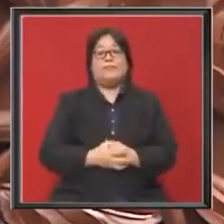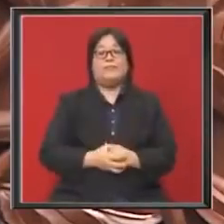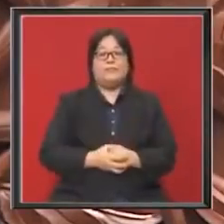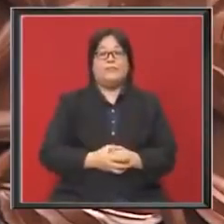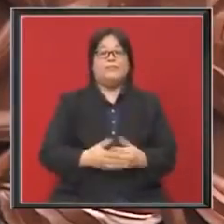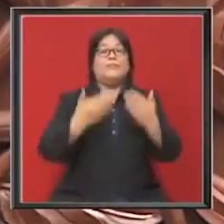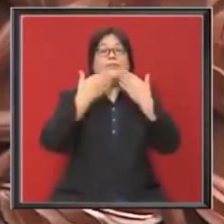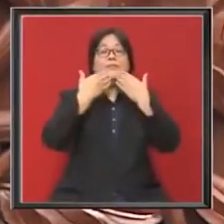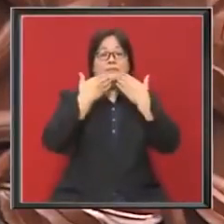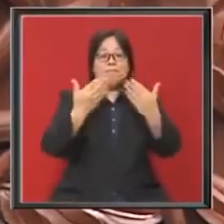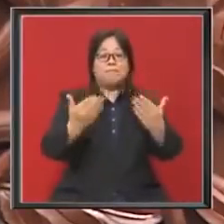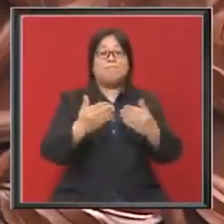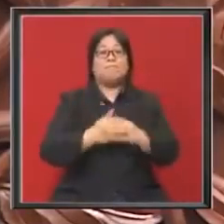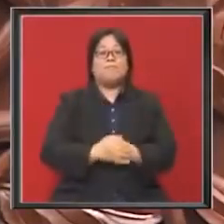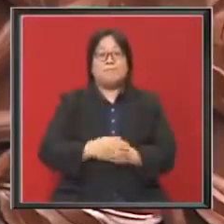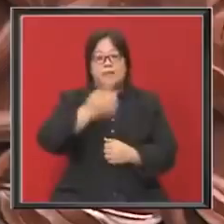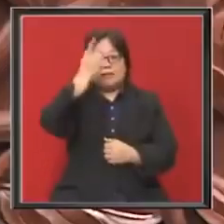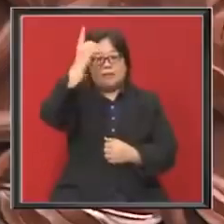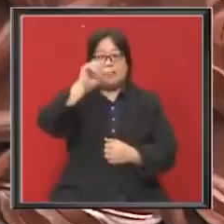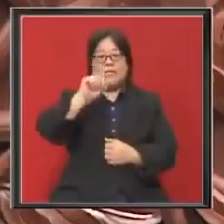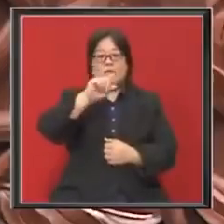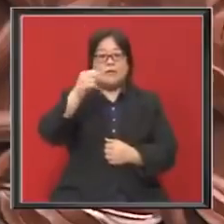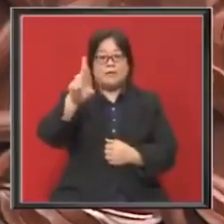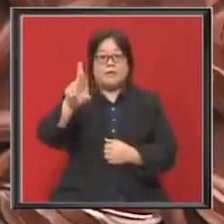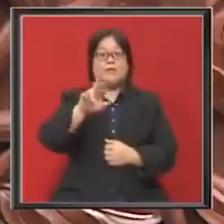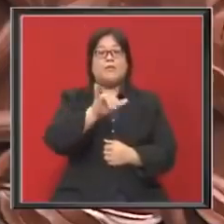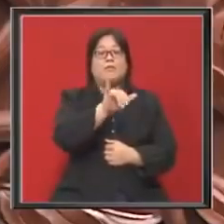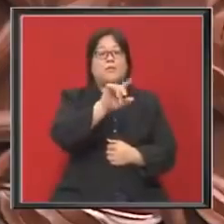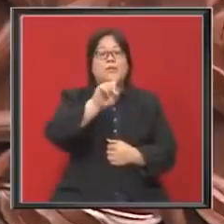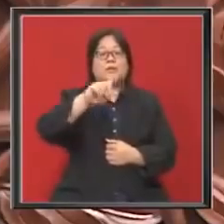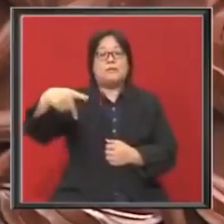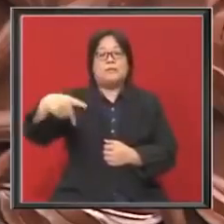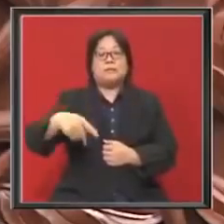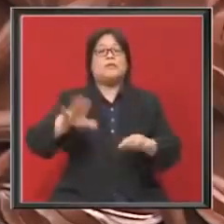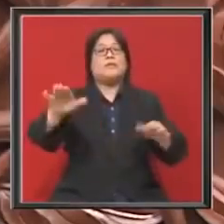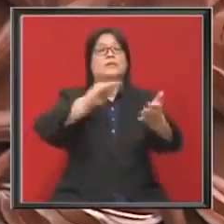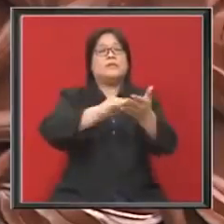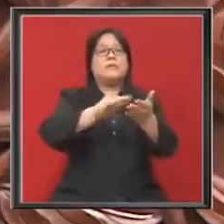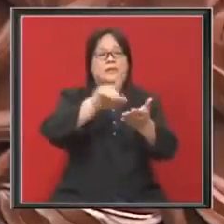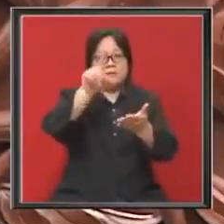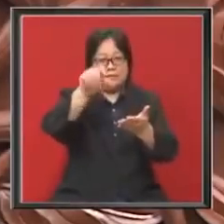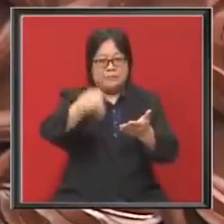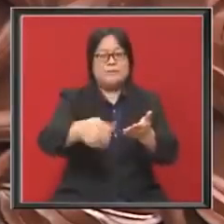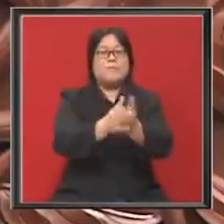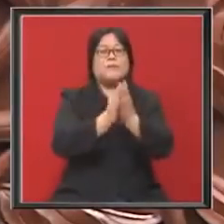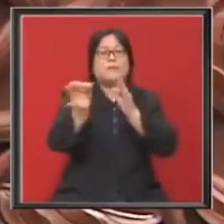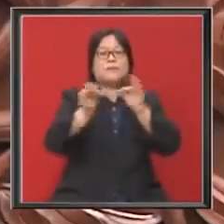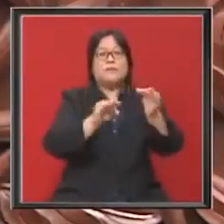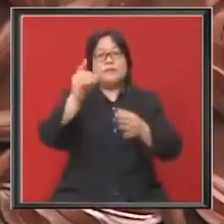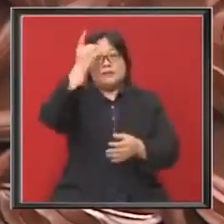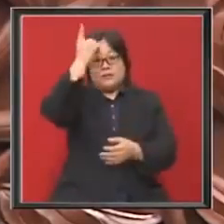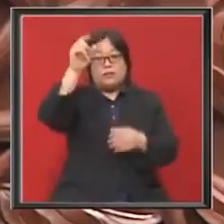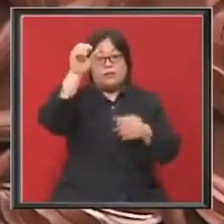maut ini sekian terima kasih satu Azali dan Harun yang dibentuk dewan banyak pintu penumpang bawah 20236